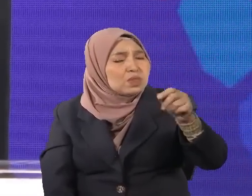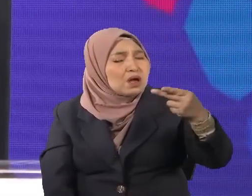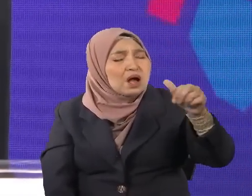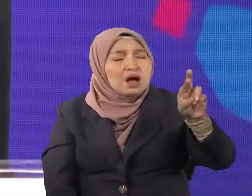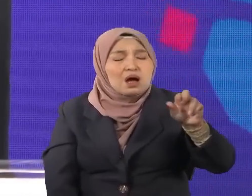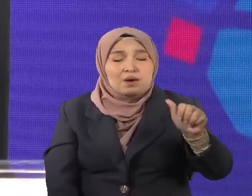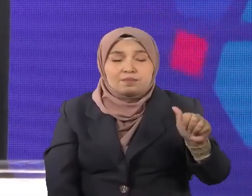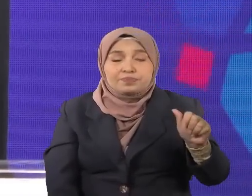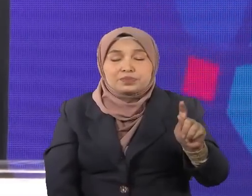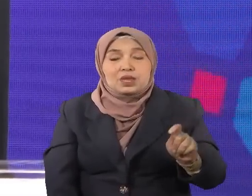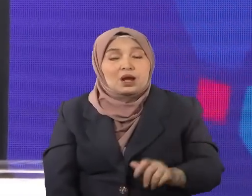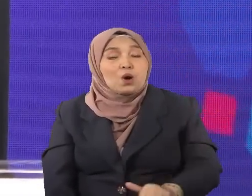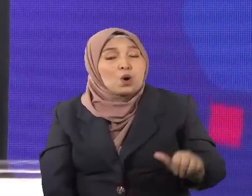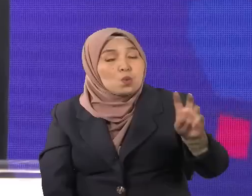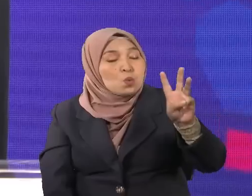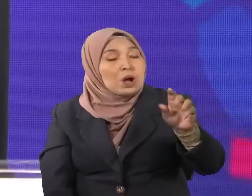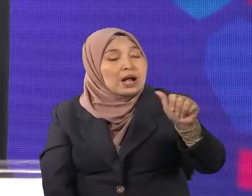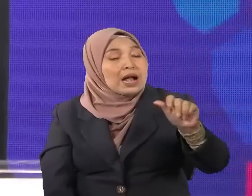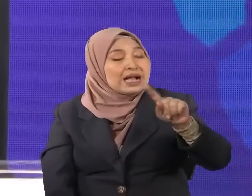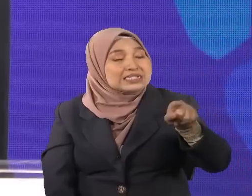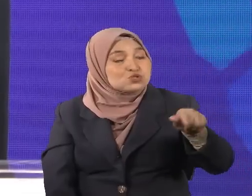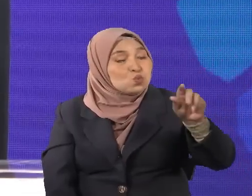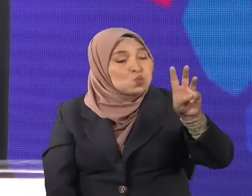mutahharah. Cuba. Wa azwajum